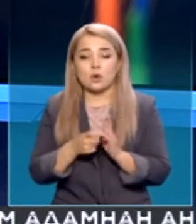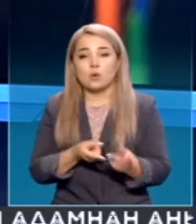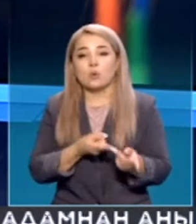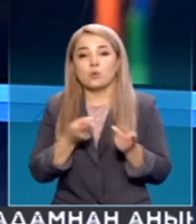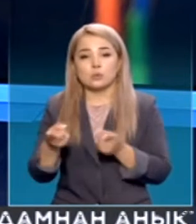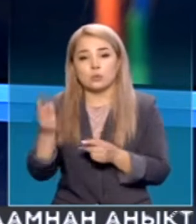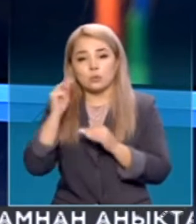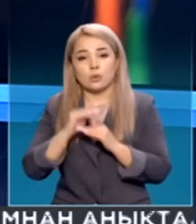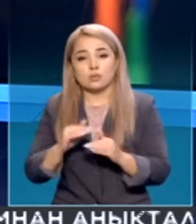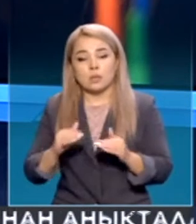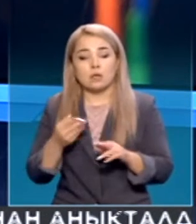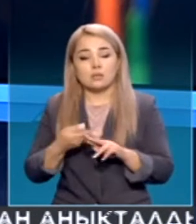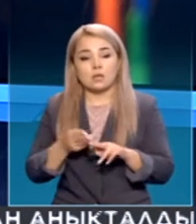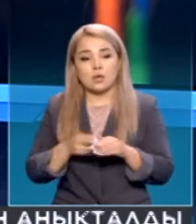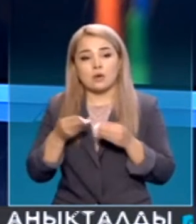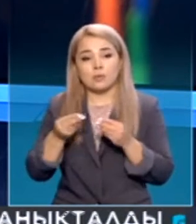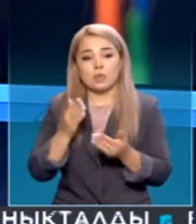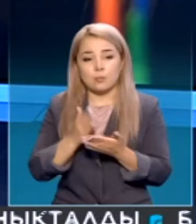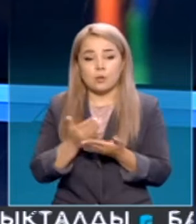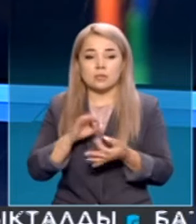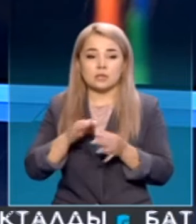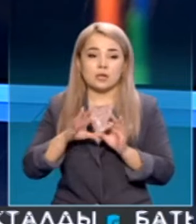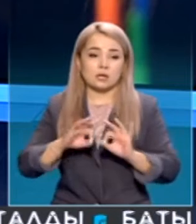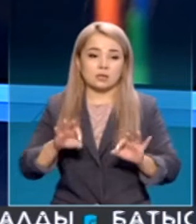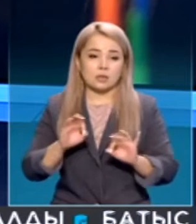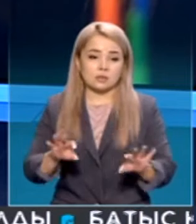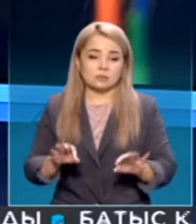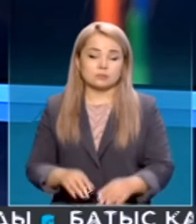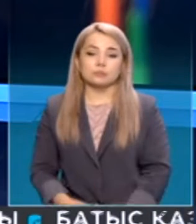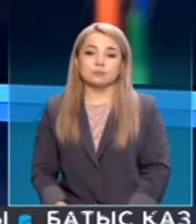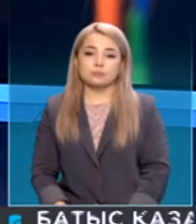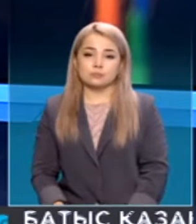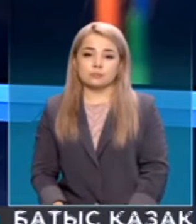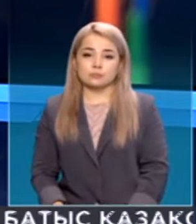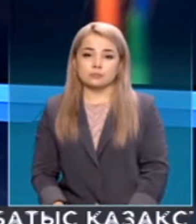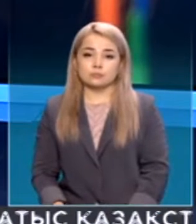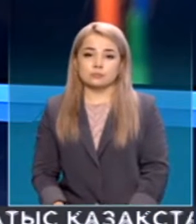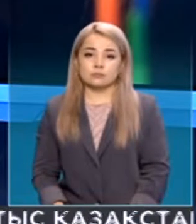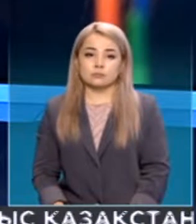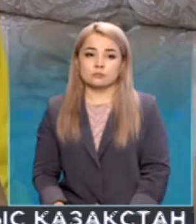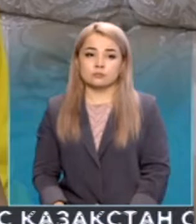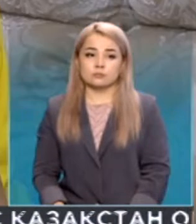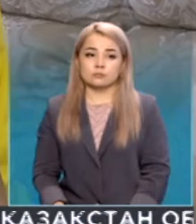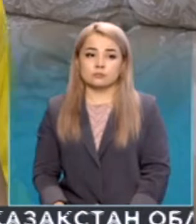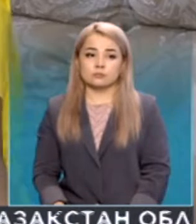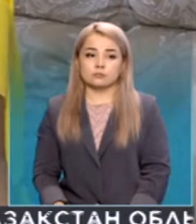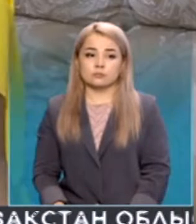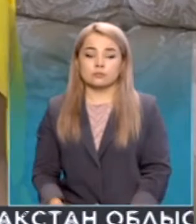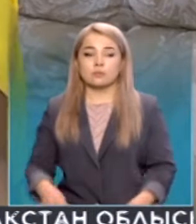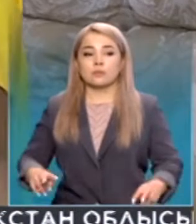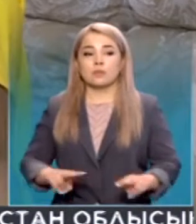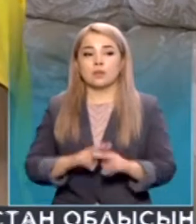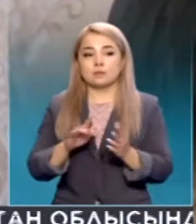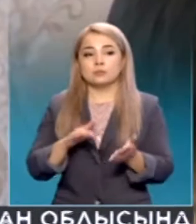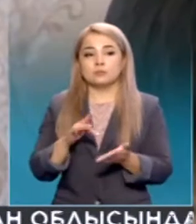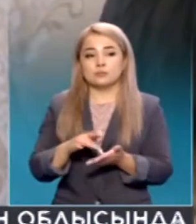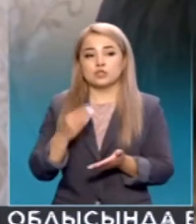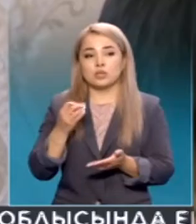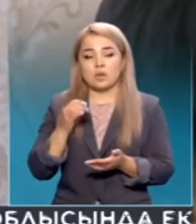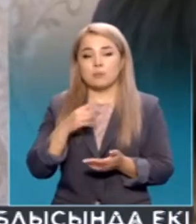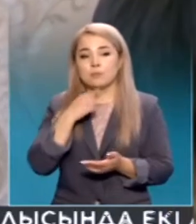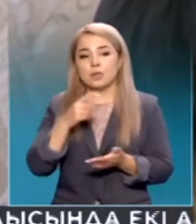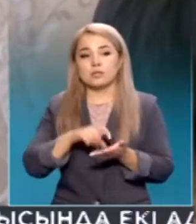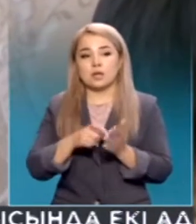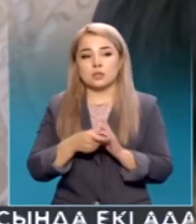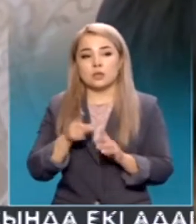көшкен оқушыларға әсер ете ме? Әріптесім Асылбек Данияр тарқатып айтады. Елордалық Шынар Наукенованың ұлы биыл